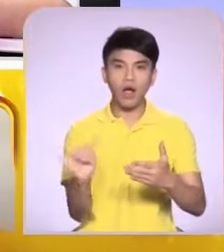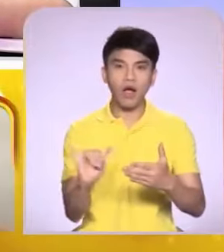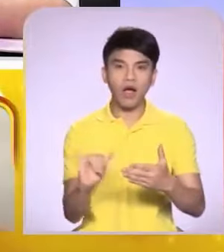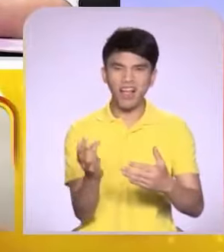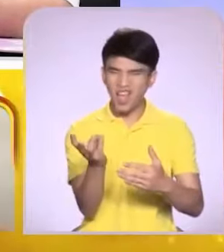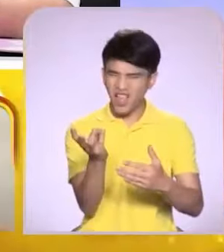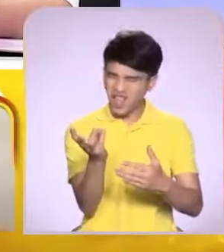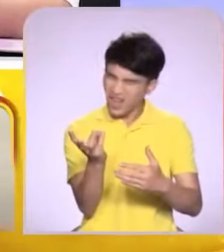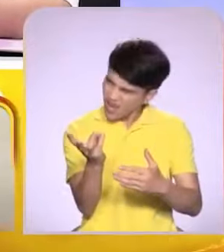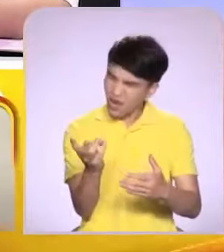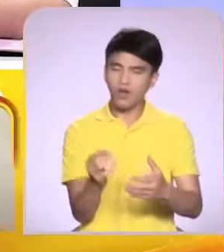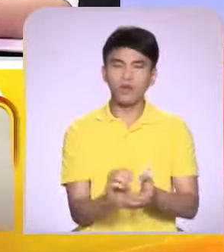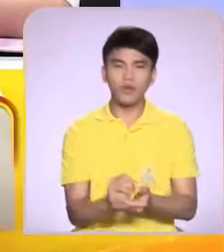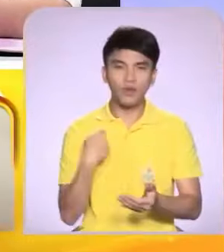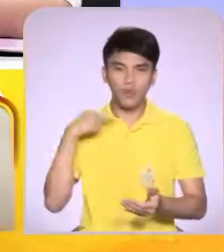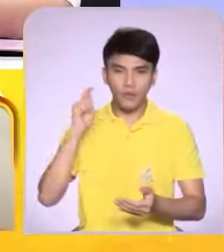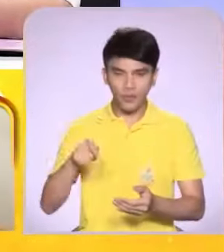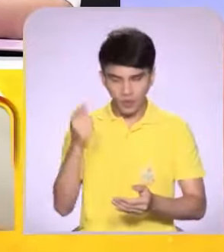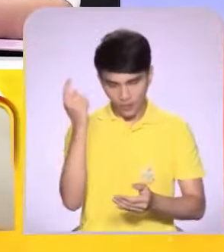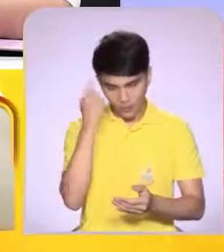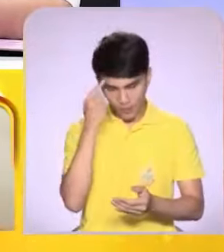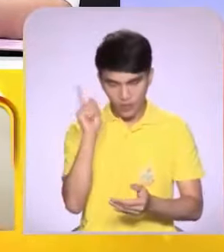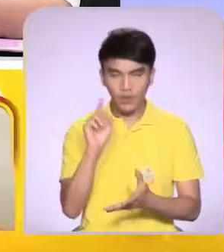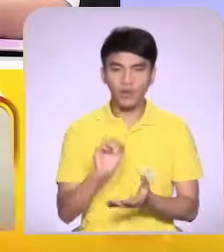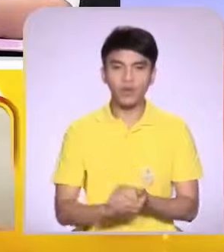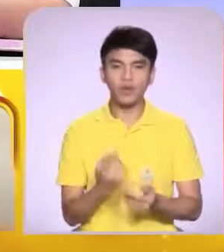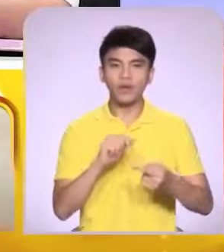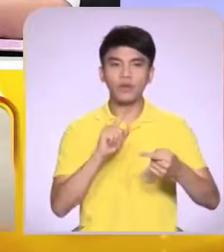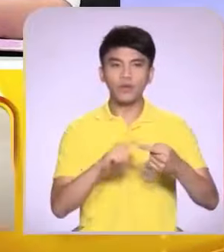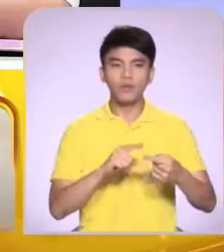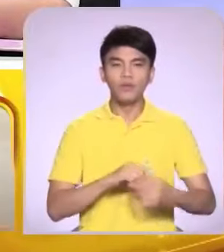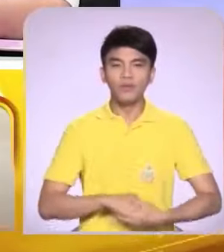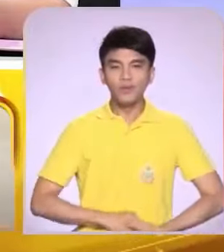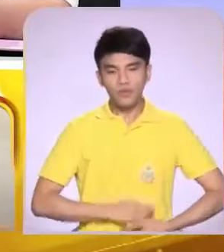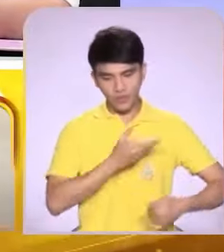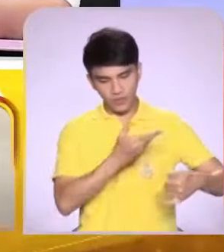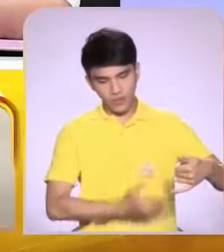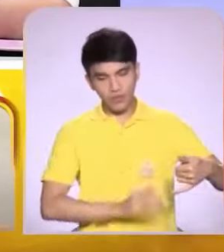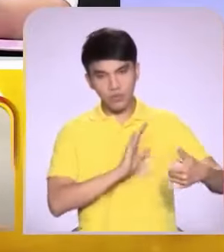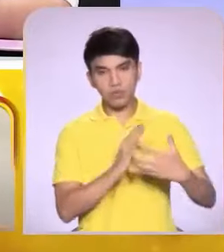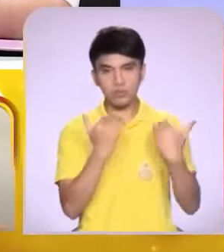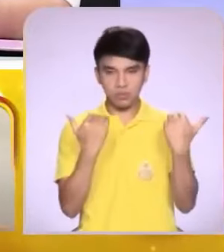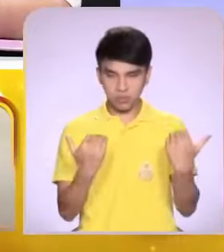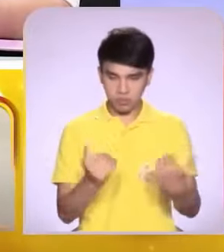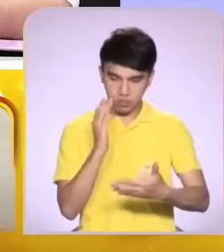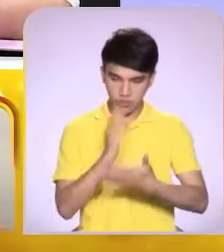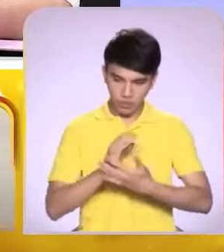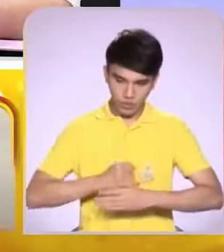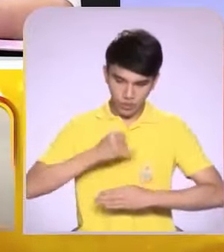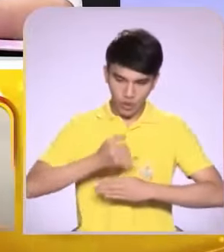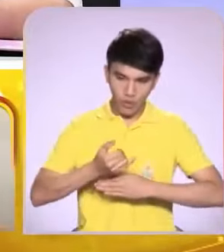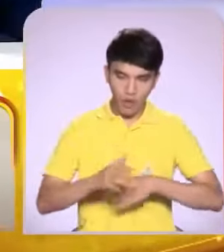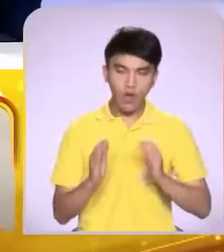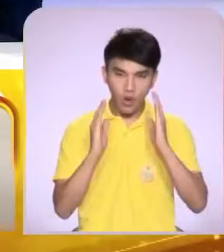กว่าน้อยมากมันต้องให้ศาลเห็นว่าในคดีเนี้ย1พฤติการต่างๆเนี่ยมันได้เป็นที่ยุติแล้วว่าการกระทํา